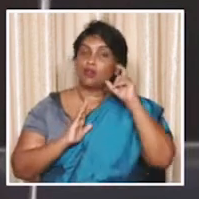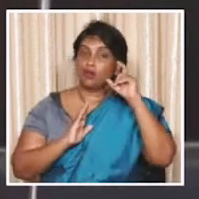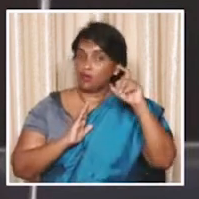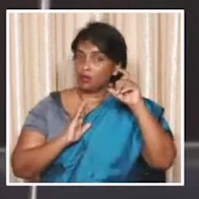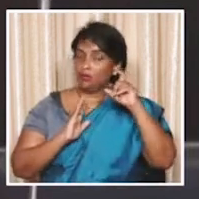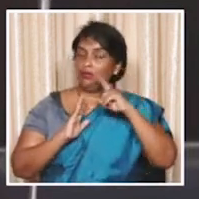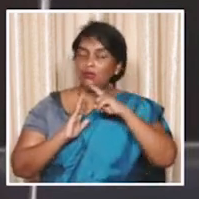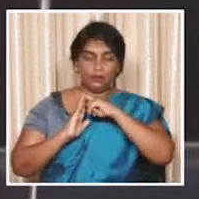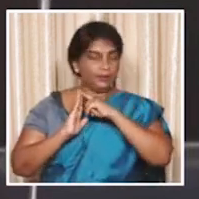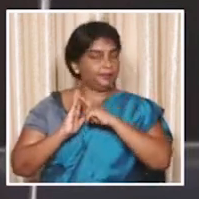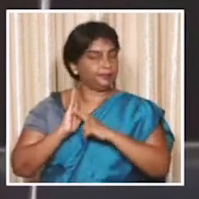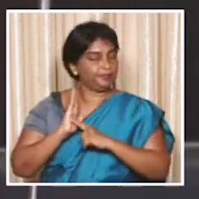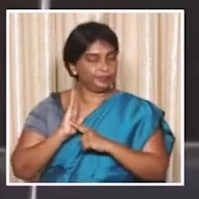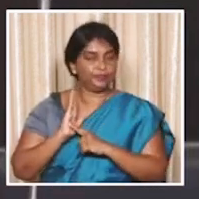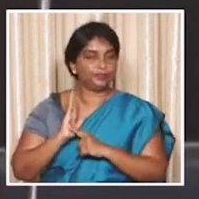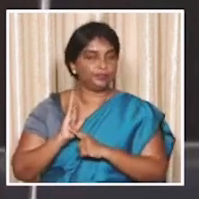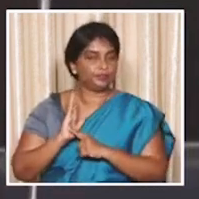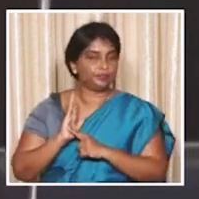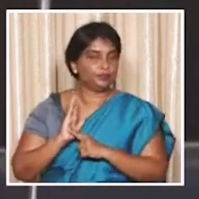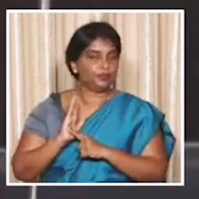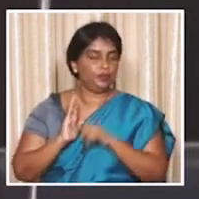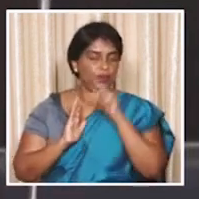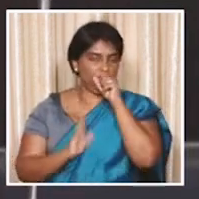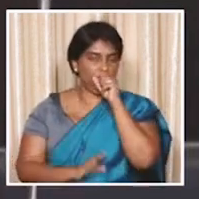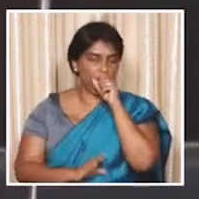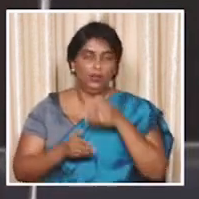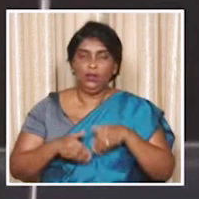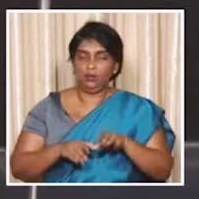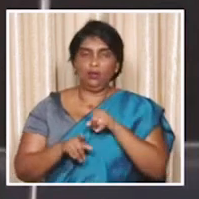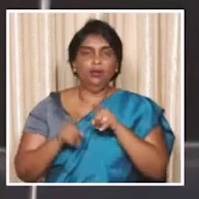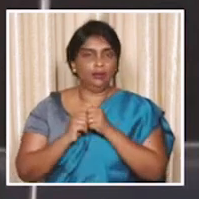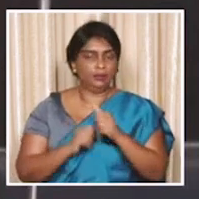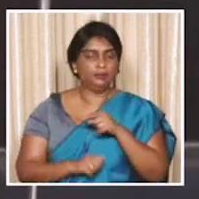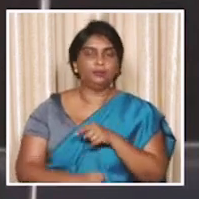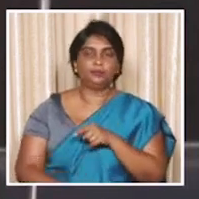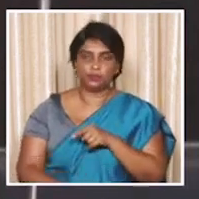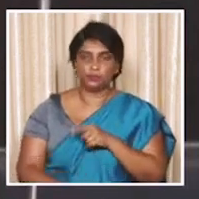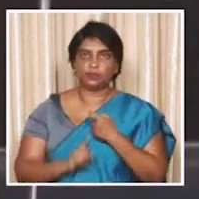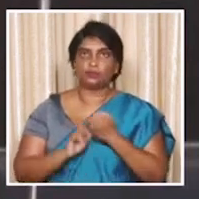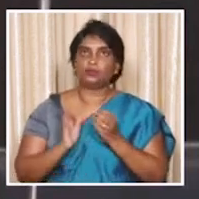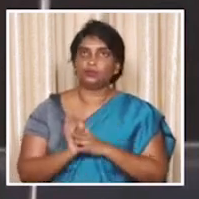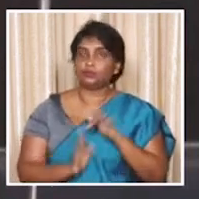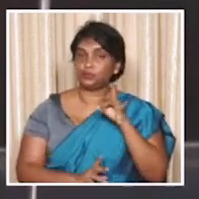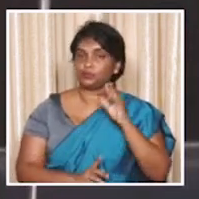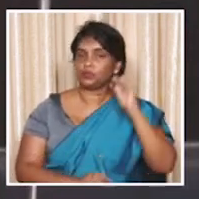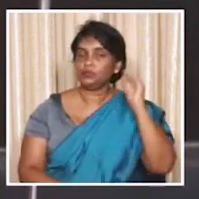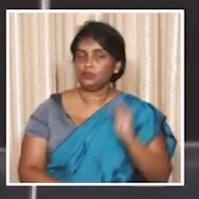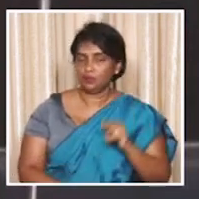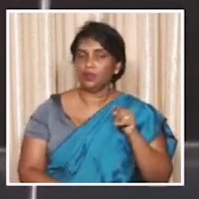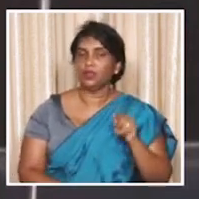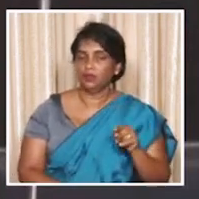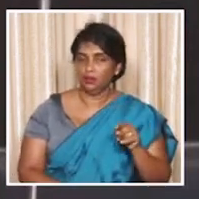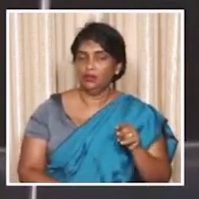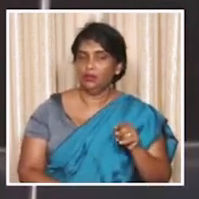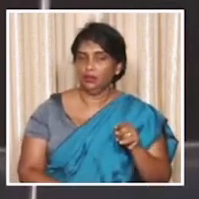பொழுது 100 கிலோமீட்டர் தூரம் குறைவாக வந்து போக முடியும் எனவே வருவதும் போவதும் 100, 200, 200 கிலோமீட்டரை